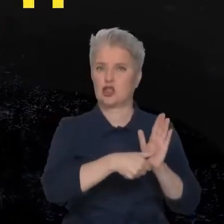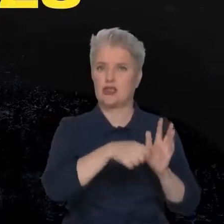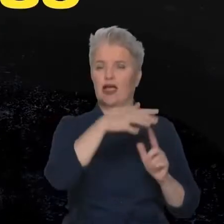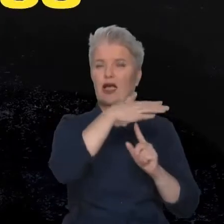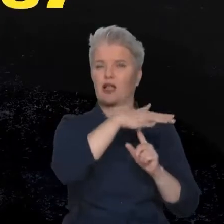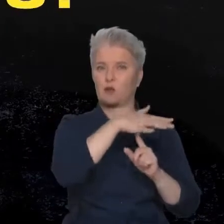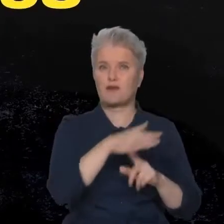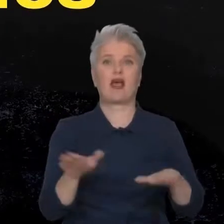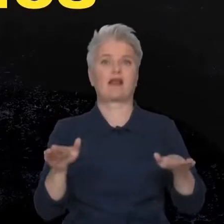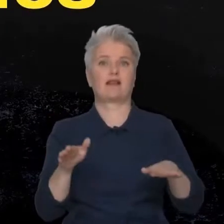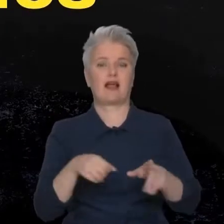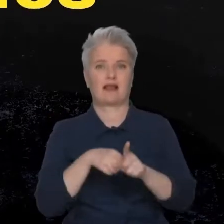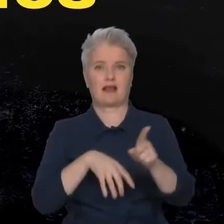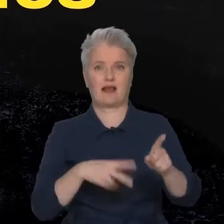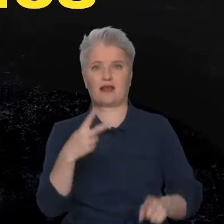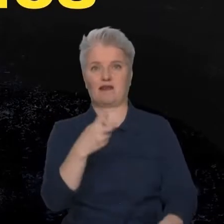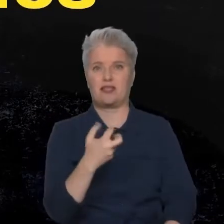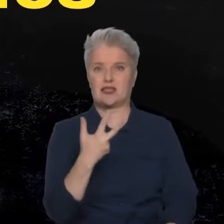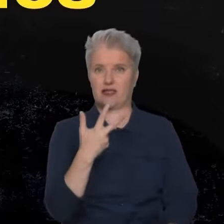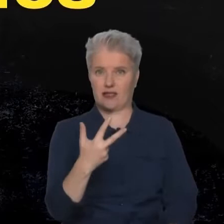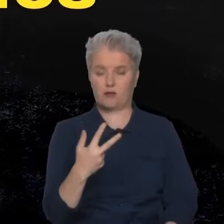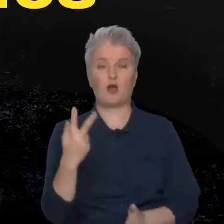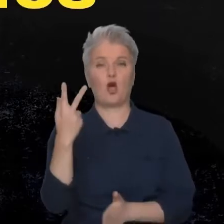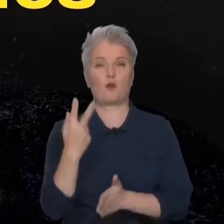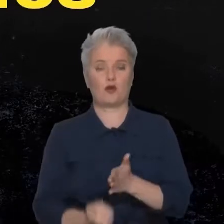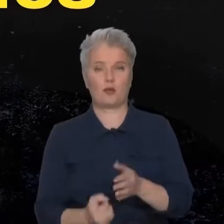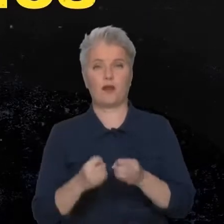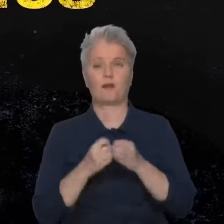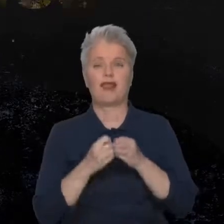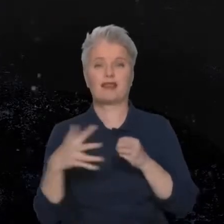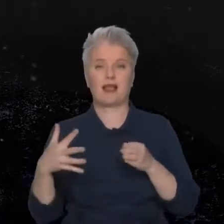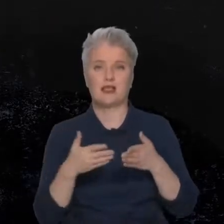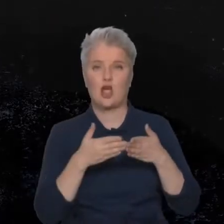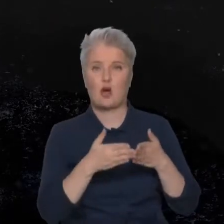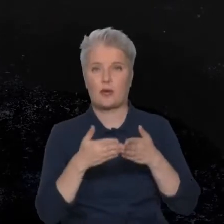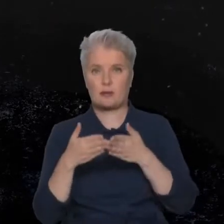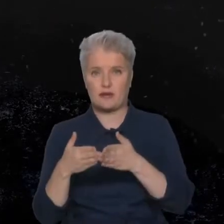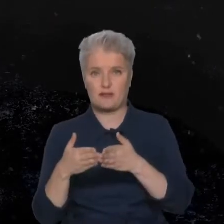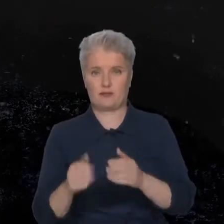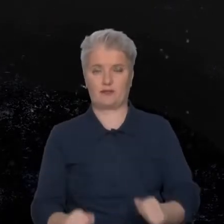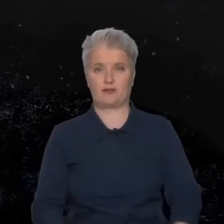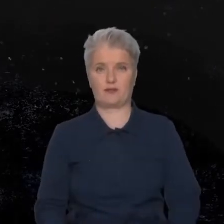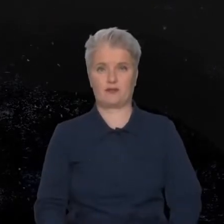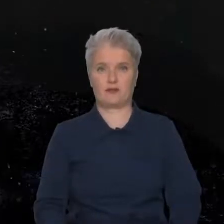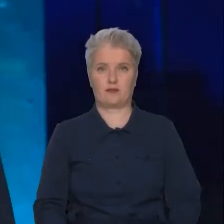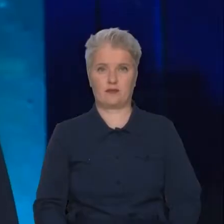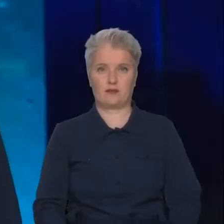гелікоптерів, крилатих ракет 203. Потопили 15 кораблів та катерів.